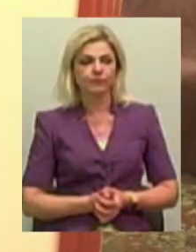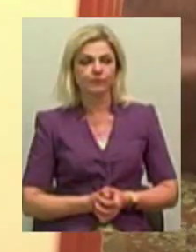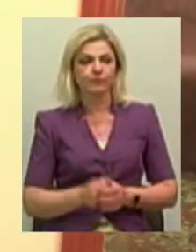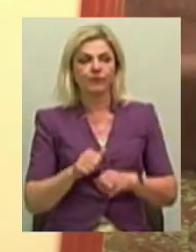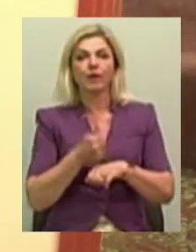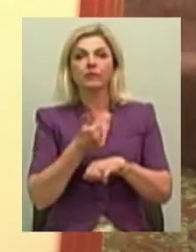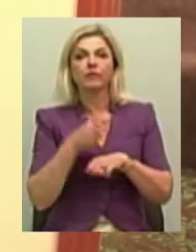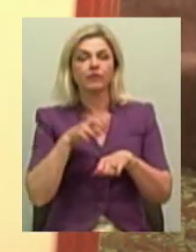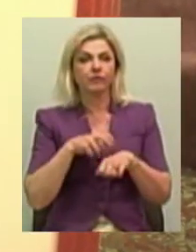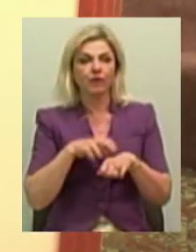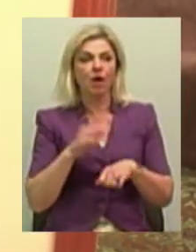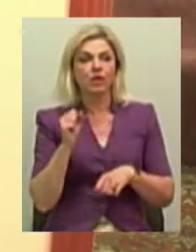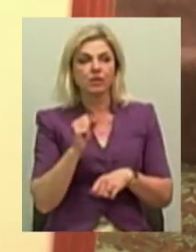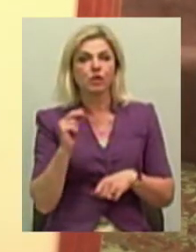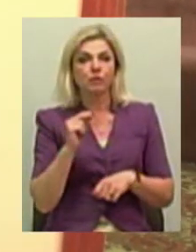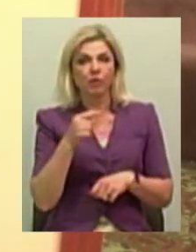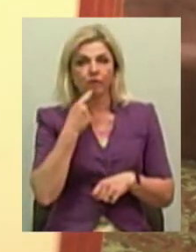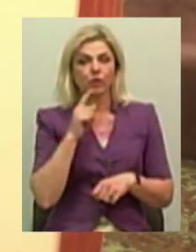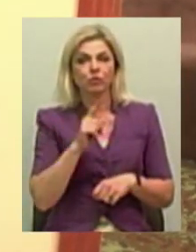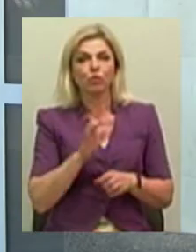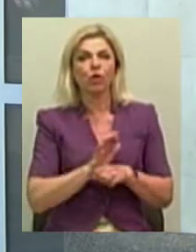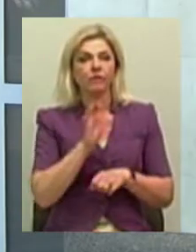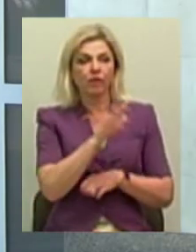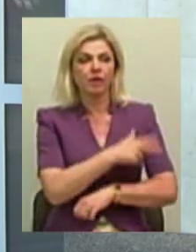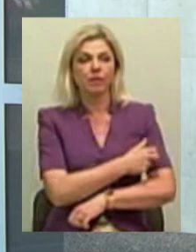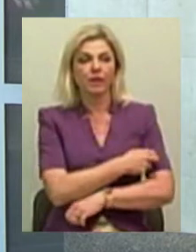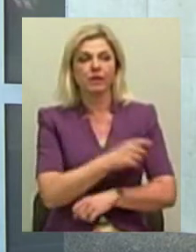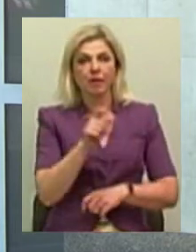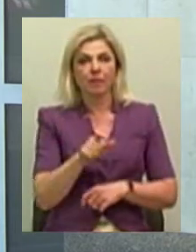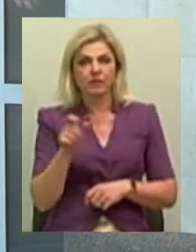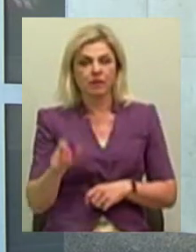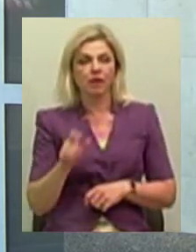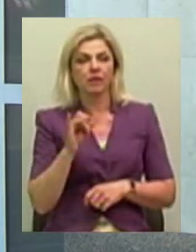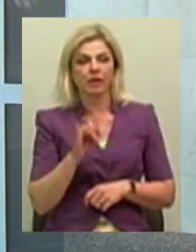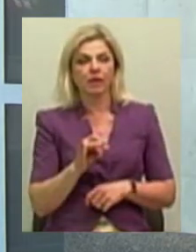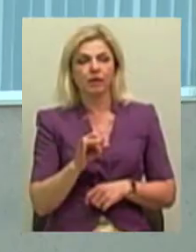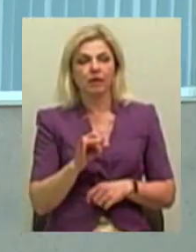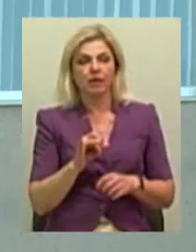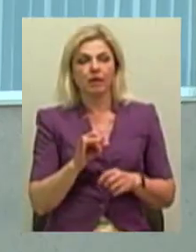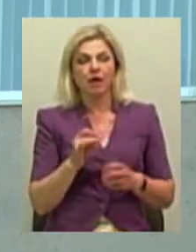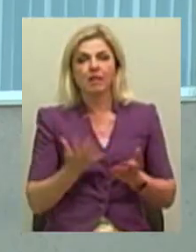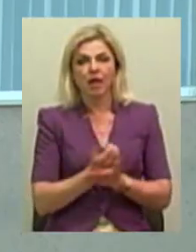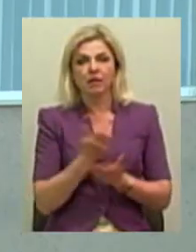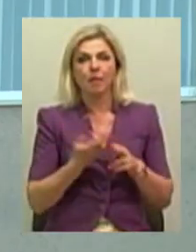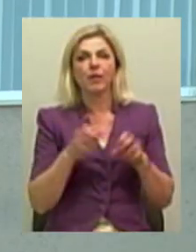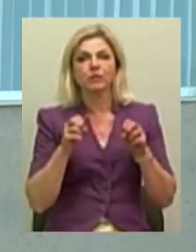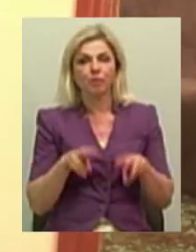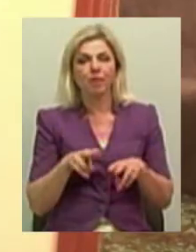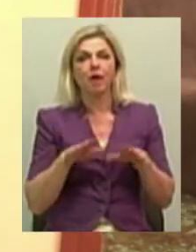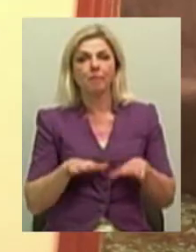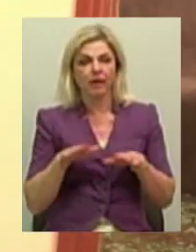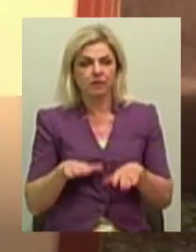Головний лікар Олександр Чеботарьов каже, евакуюватимуть персонал та пацієнтів частково. Деяких безпечне місце всередині лікарні.